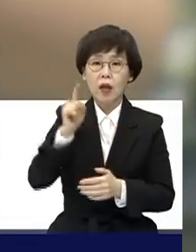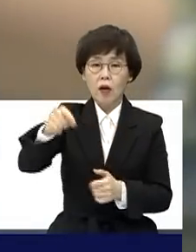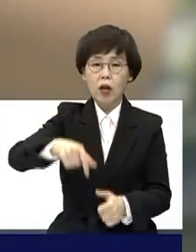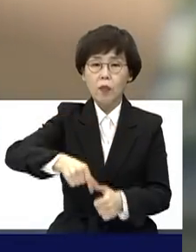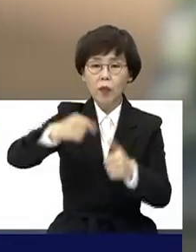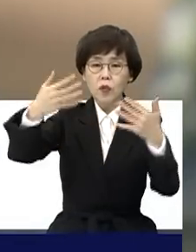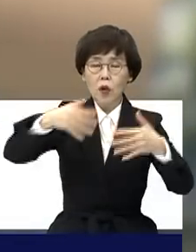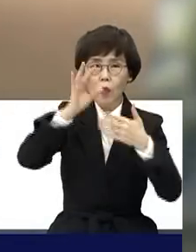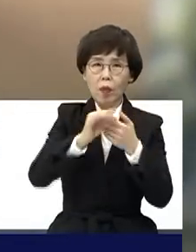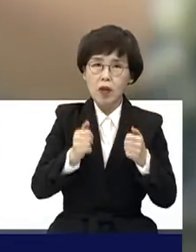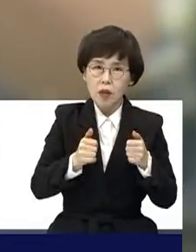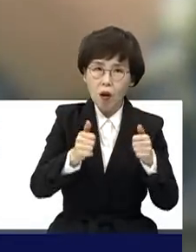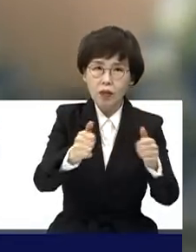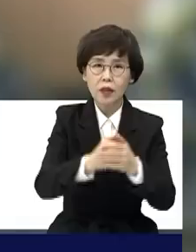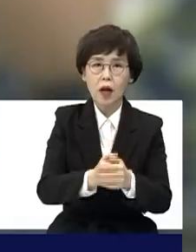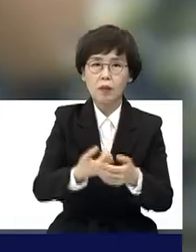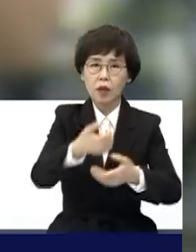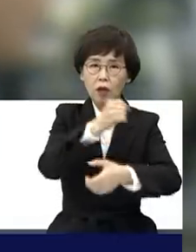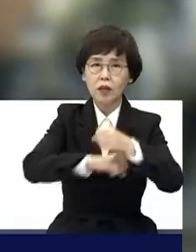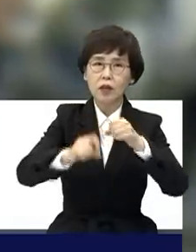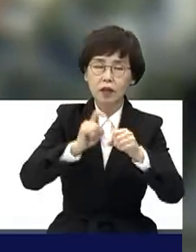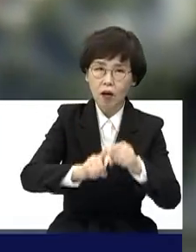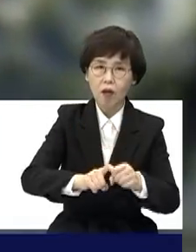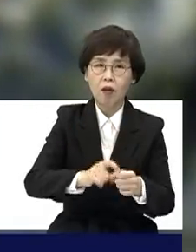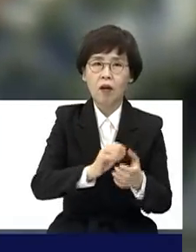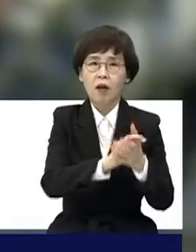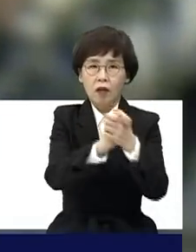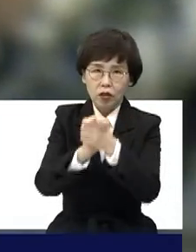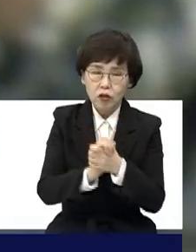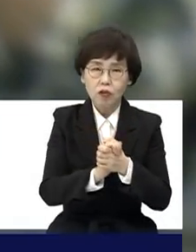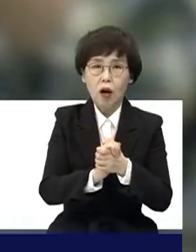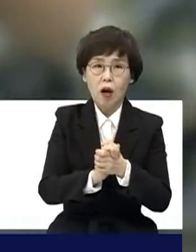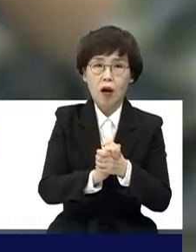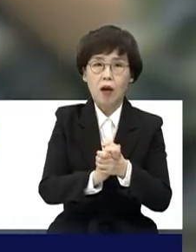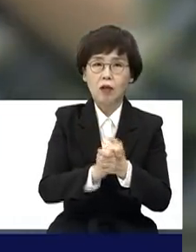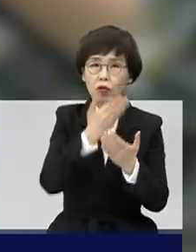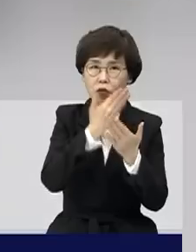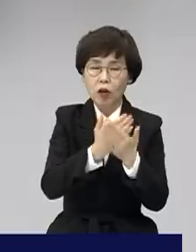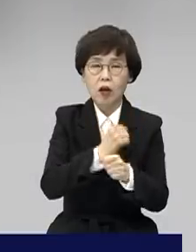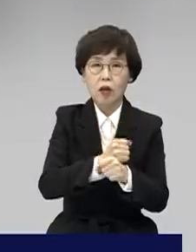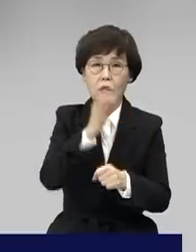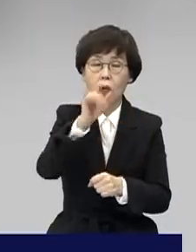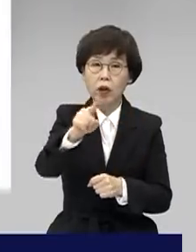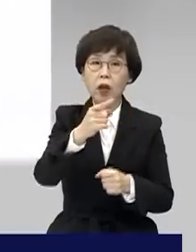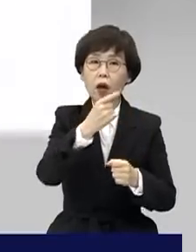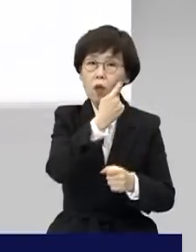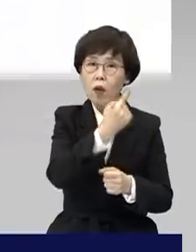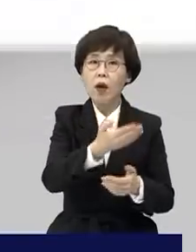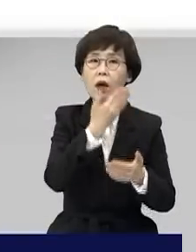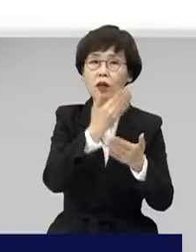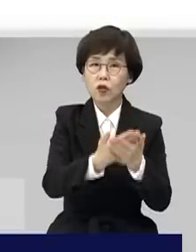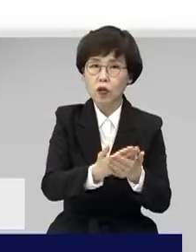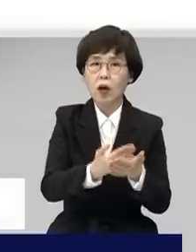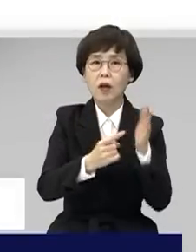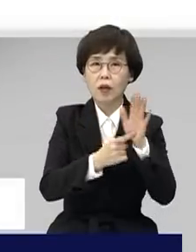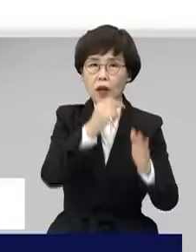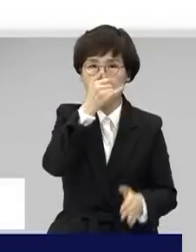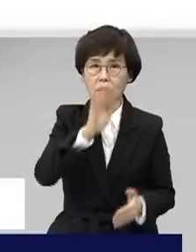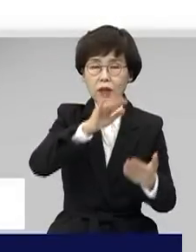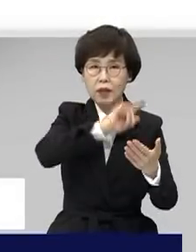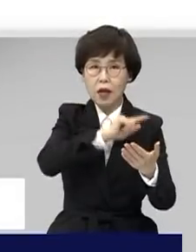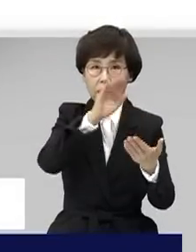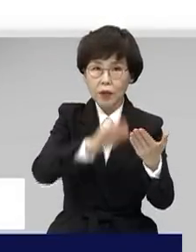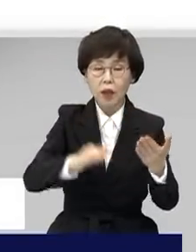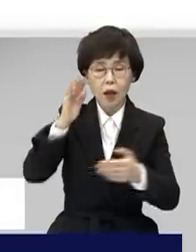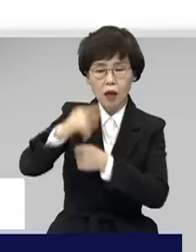보면 성실함, 적극성, 융화를 핵심 조건으로 꼽고 이 조건들이 왜 중요한지 강조하고 있는데요. 맨 밑엔